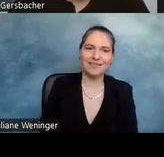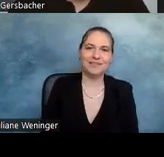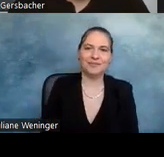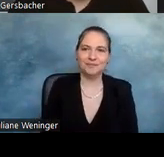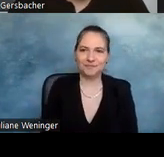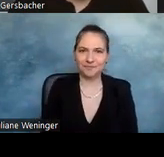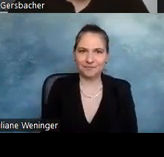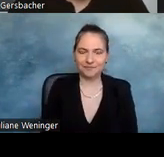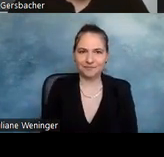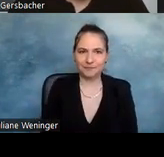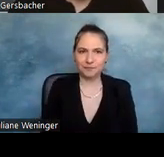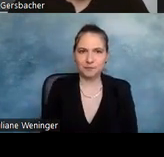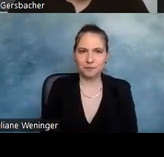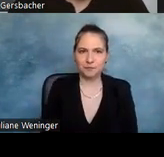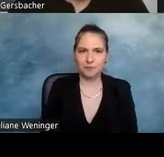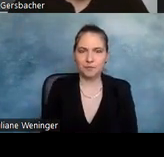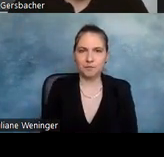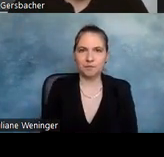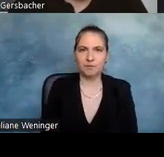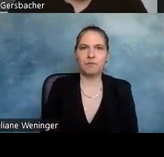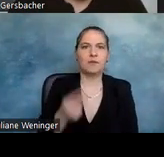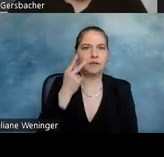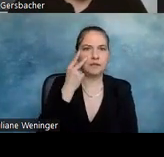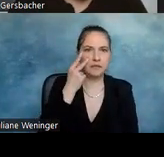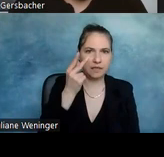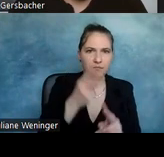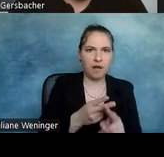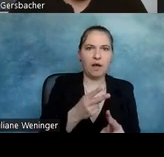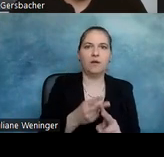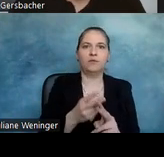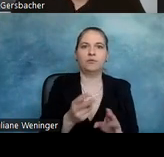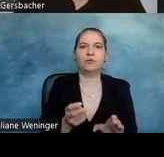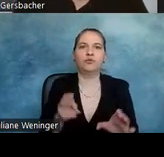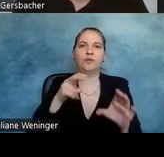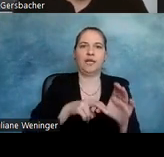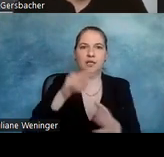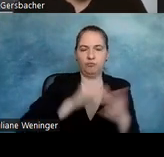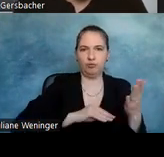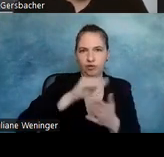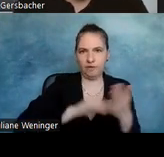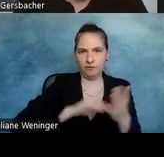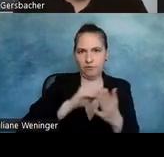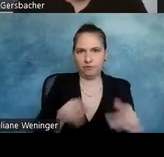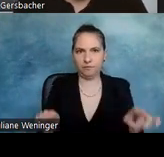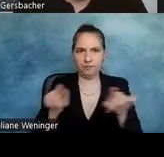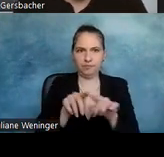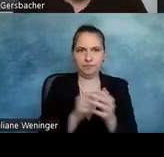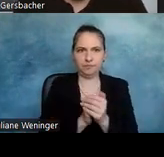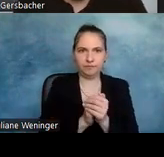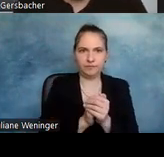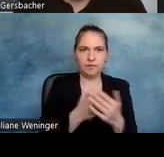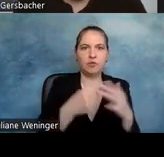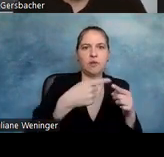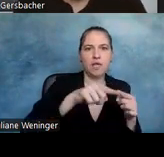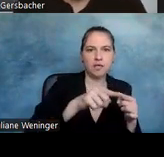Und zwar geht es darum, um sichtbare und zugängliche Beschriftung stimmen überein. Also der Checkpunkt sagt hier, die sichtbare Beschriftung von